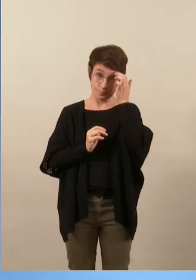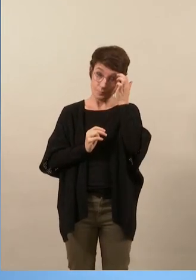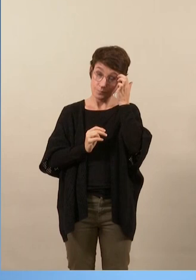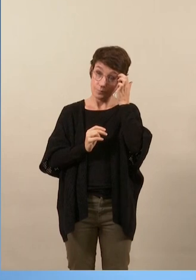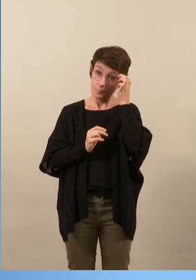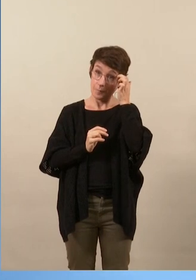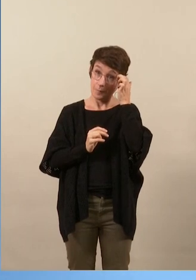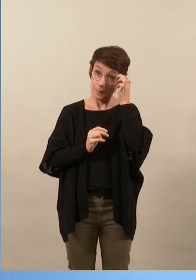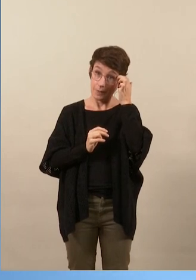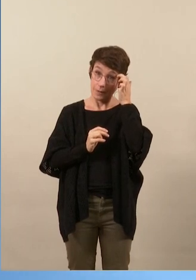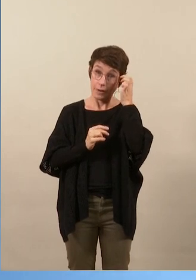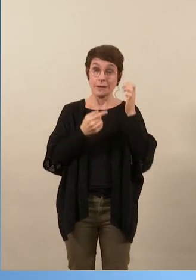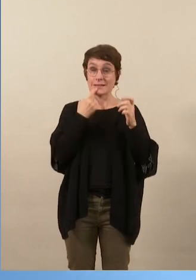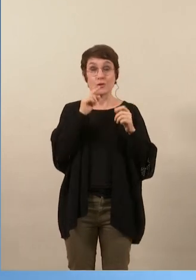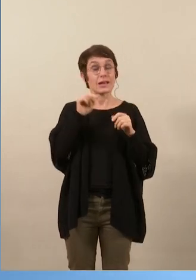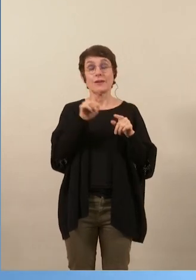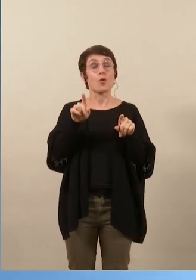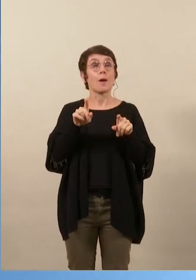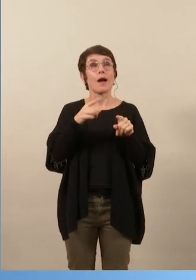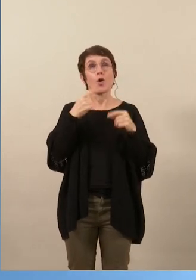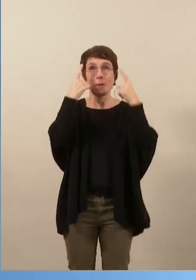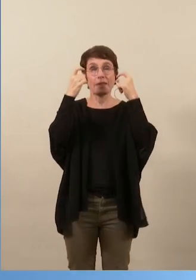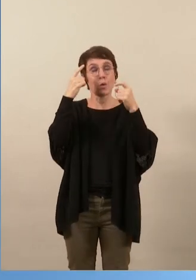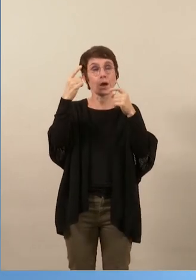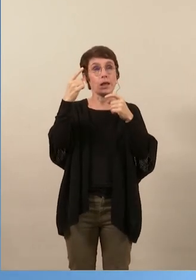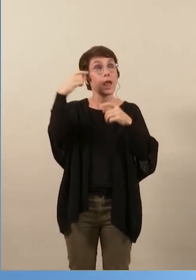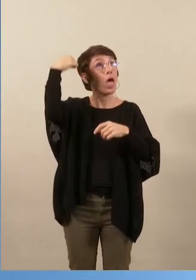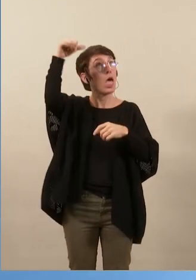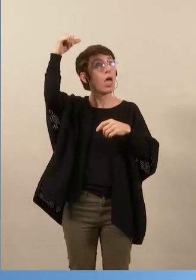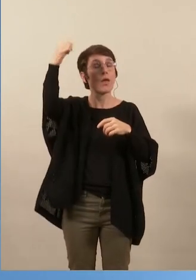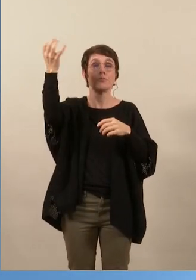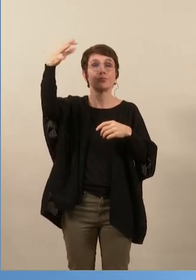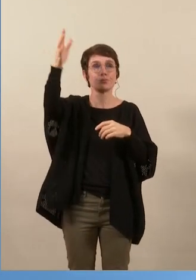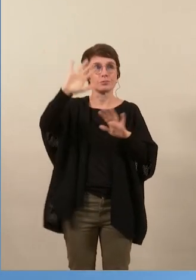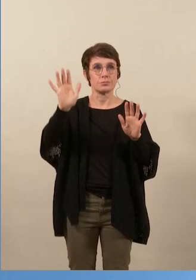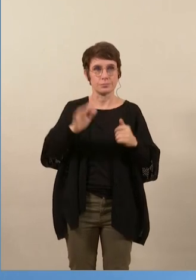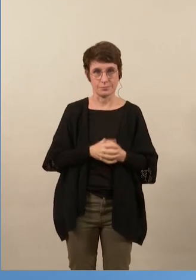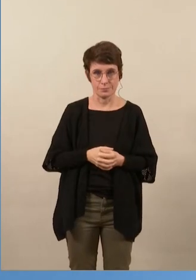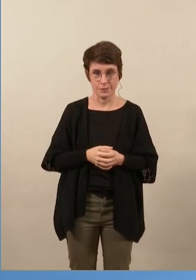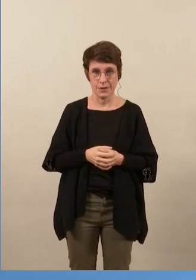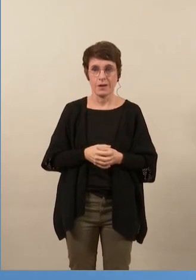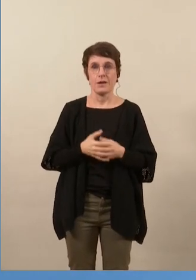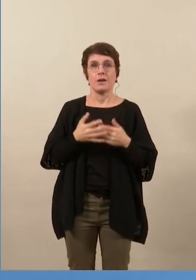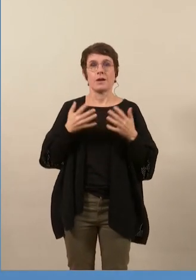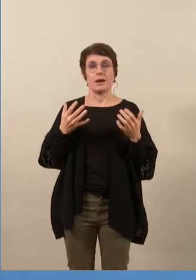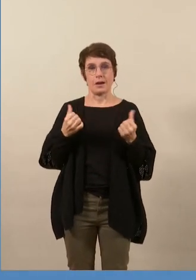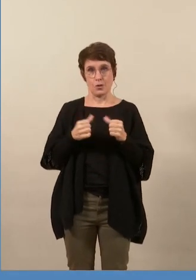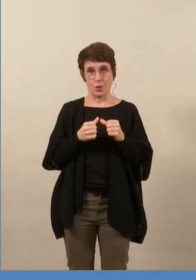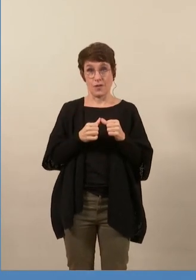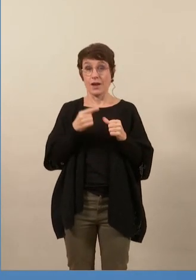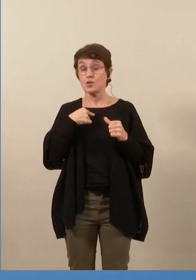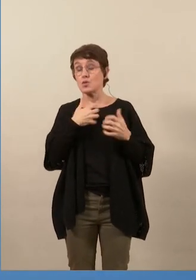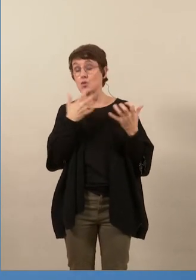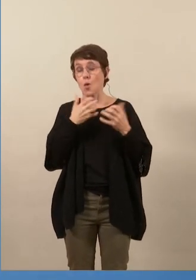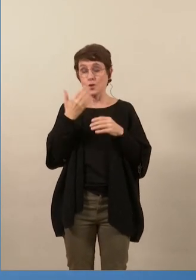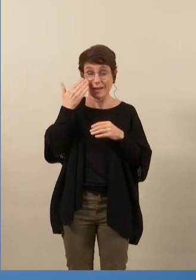à elle seule l'unique vérité enfin nous voudrions connaître les outils qui permetttrant à l'avenir